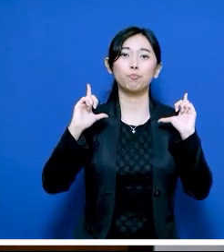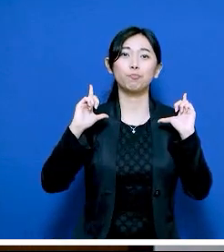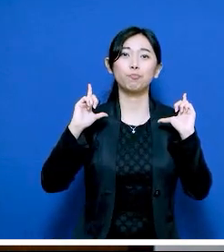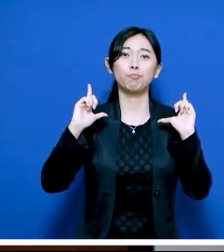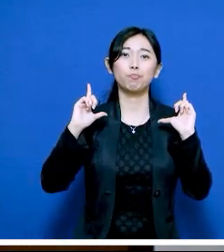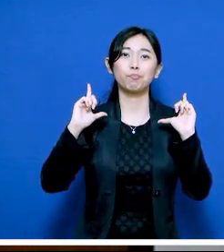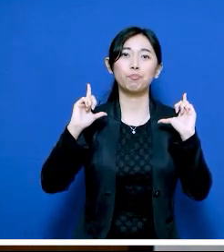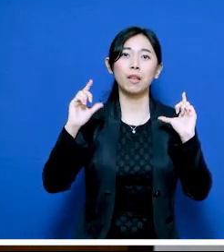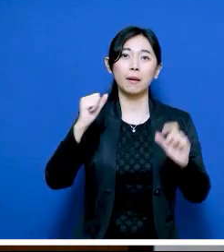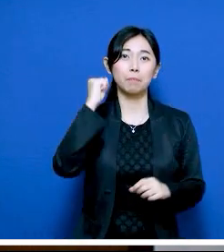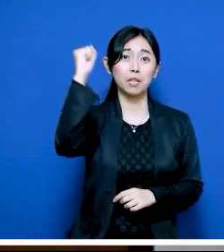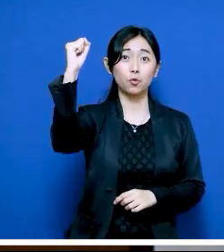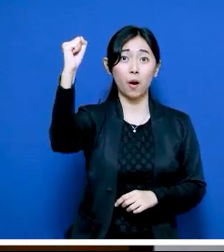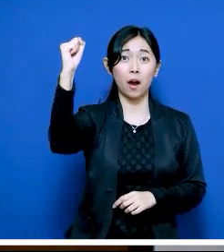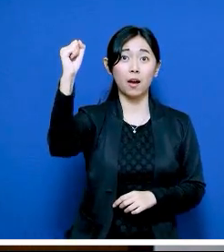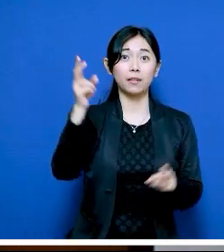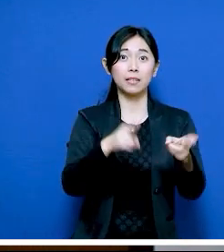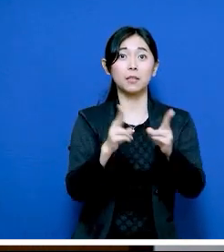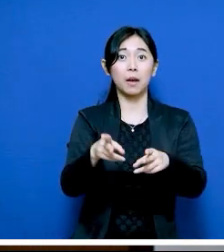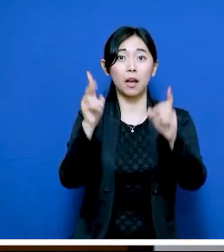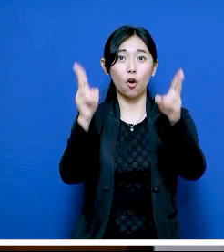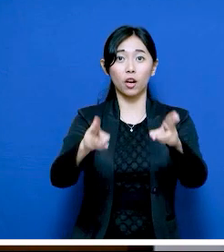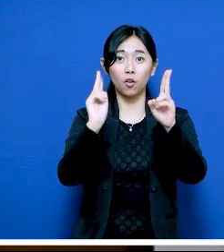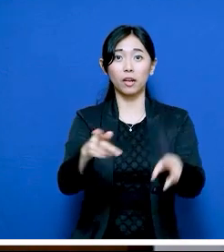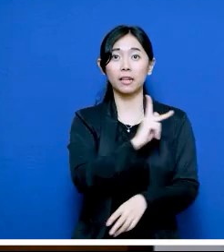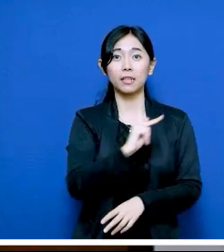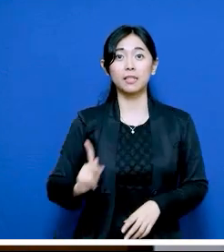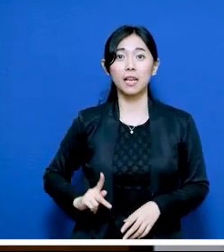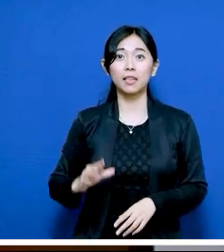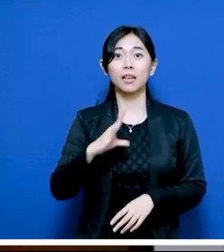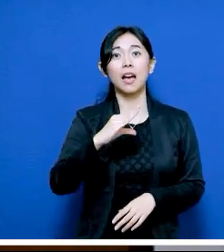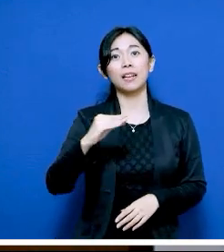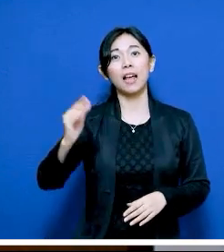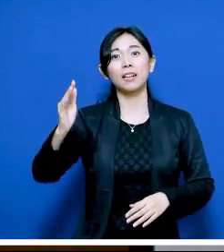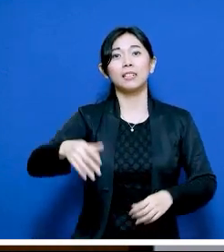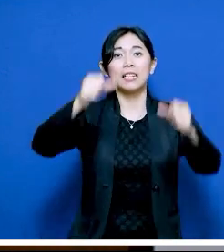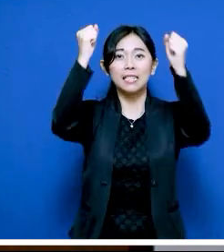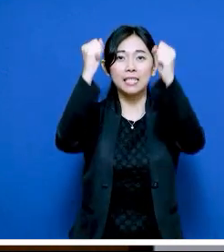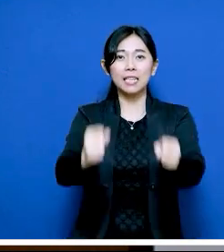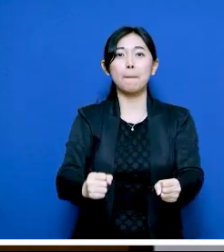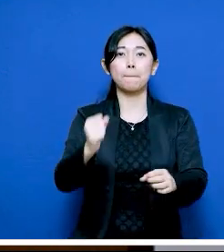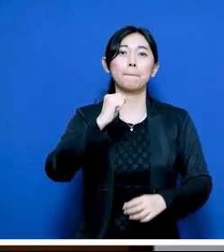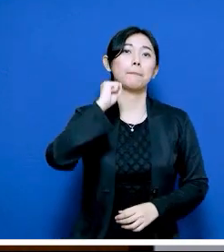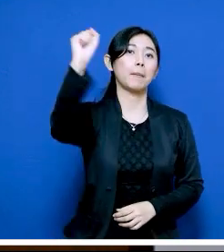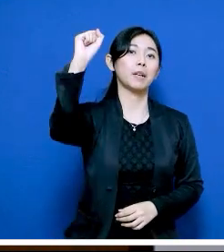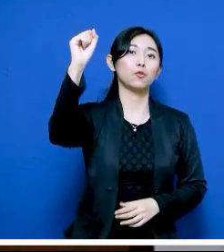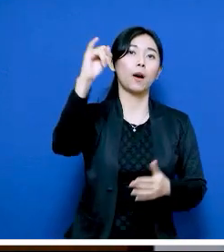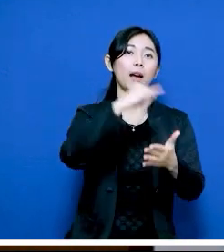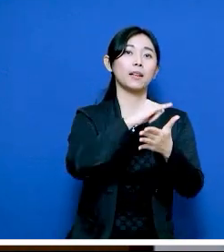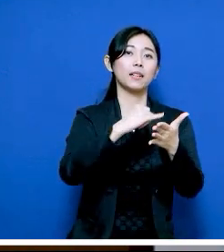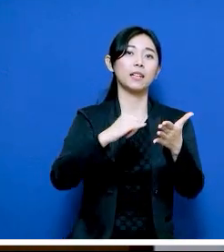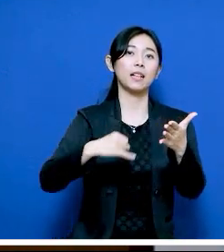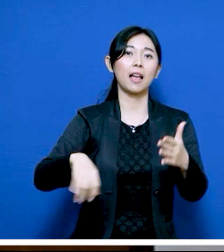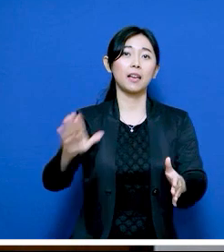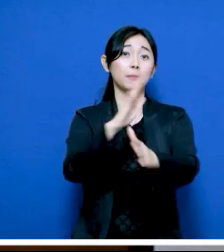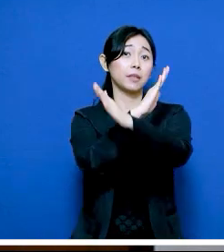mau diperjuangkan sebagai murid-murid Kristus adalah kesediaan memperjuangkan nilai